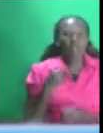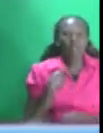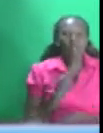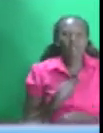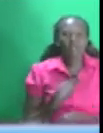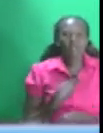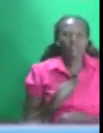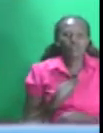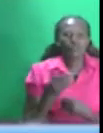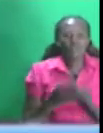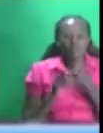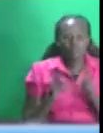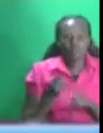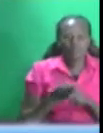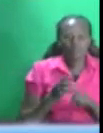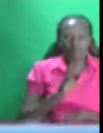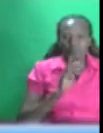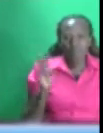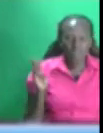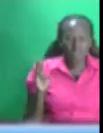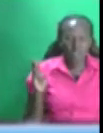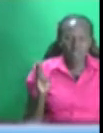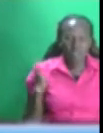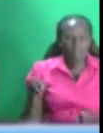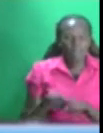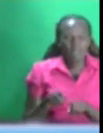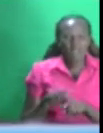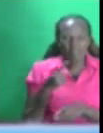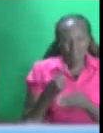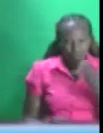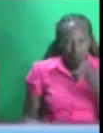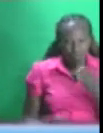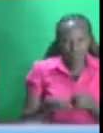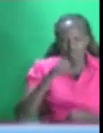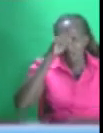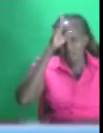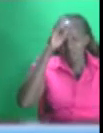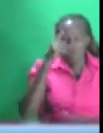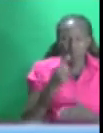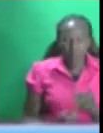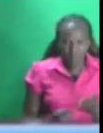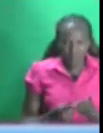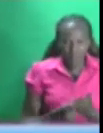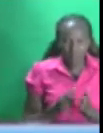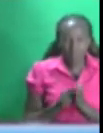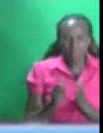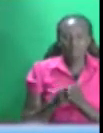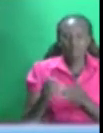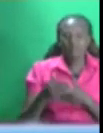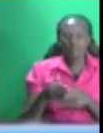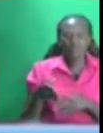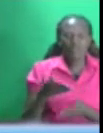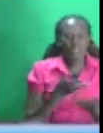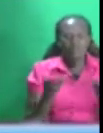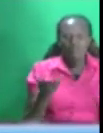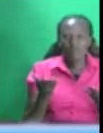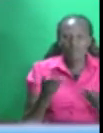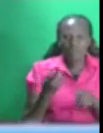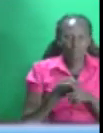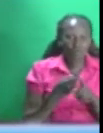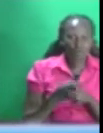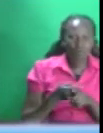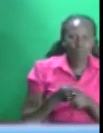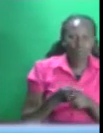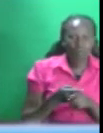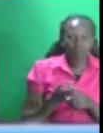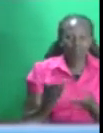Western na hii area yote. Na kinachoshangaza ni kuwa uhitaji wa unga wa mahindi uko karibia kila mahali, kuanzia mijini